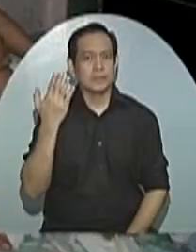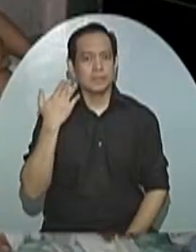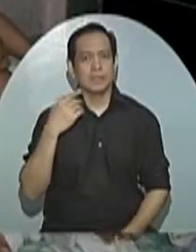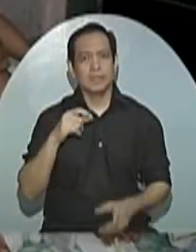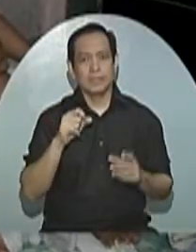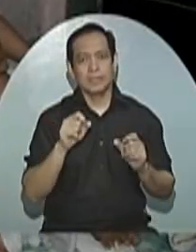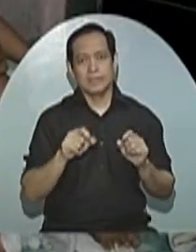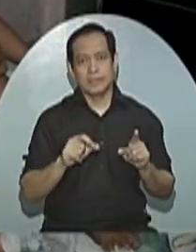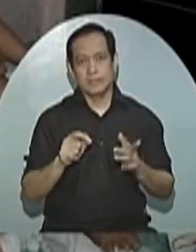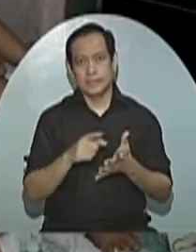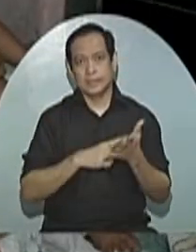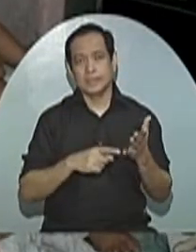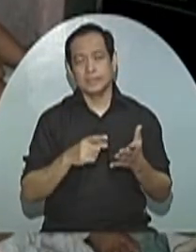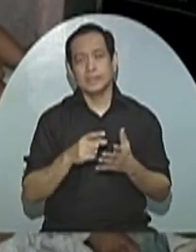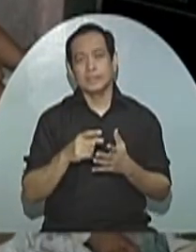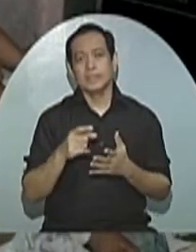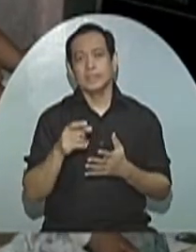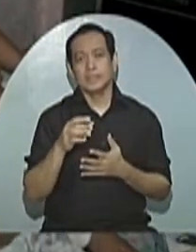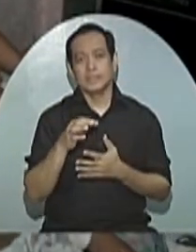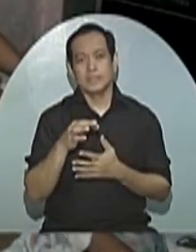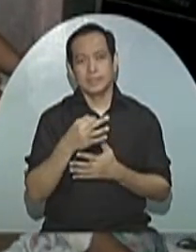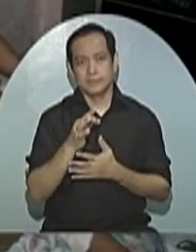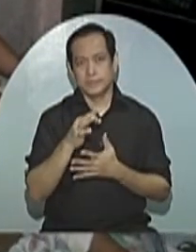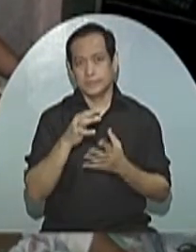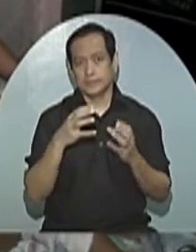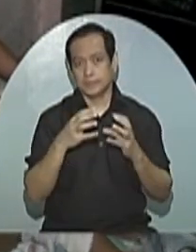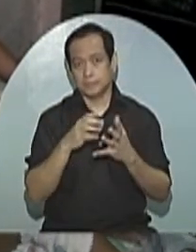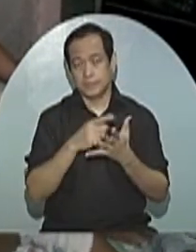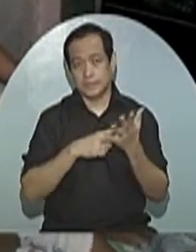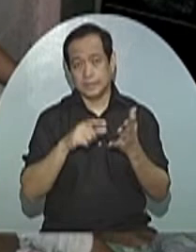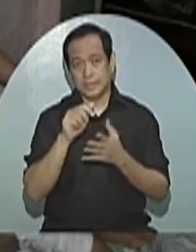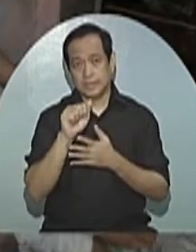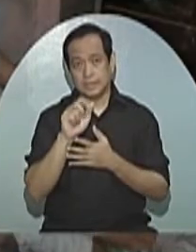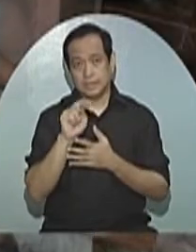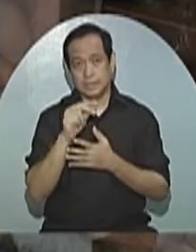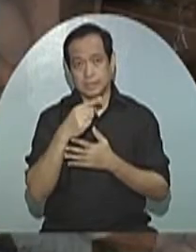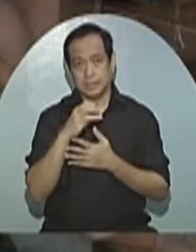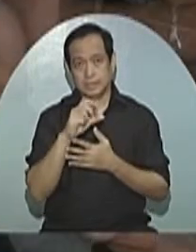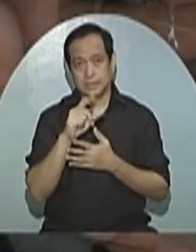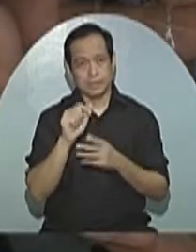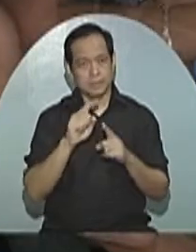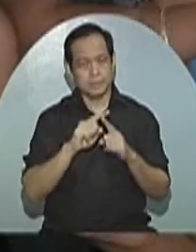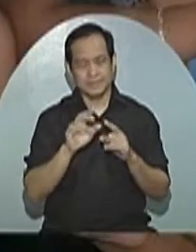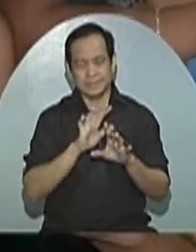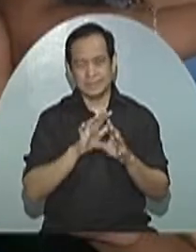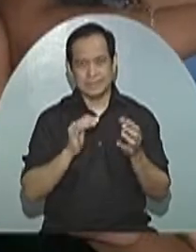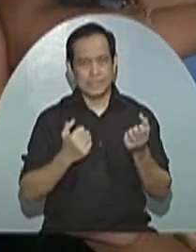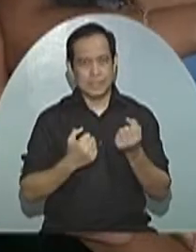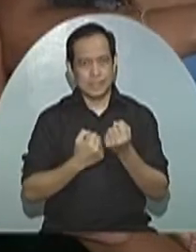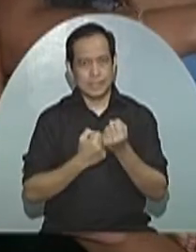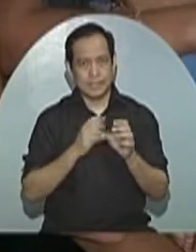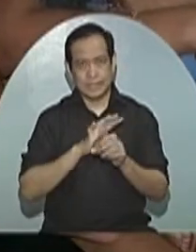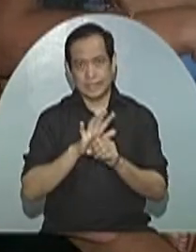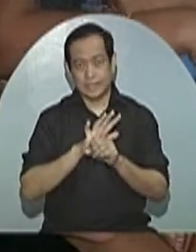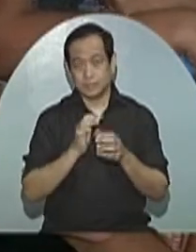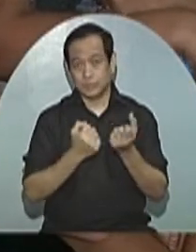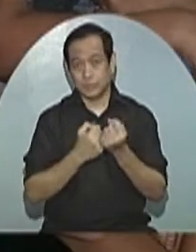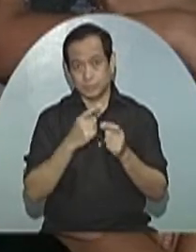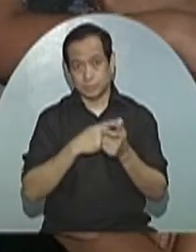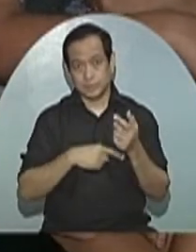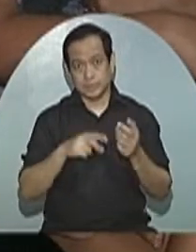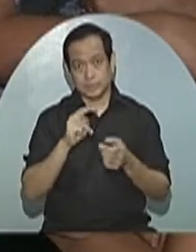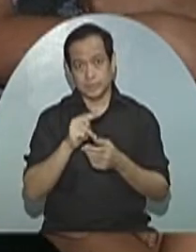Dating nagtitinda ng fishball si Angelica, ngunit hindi sapat ang kinikita nito para tustusan ang mga pangangailangan